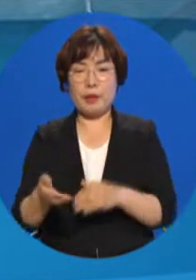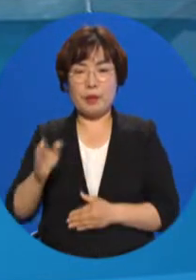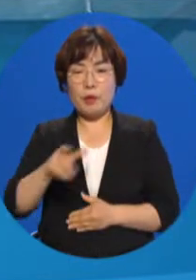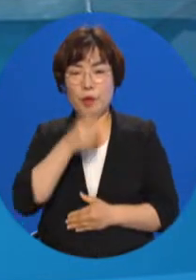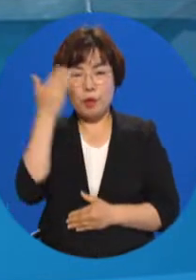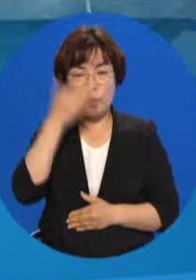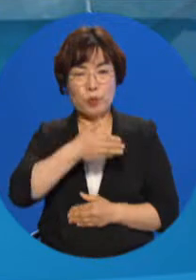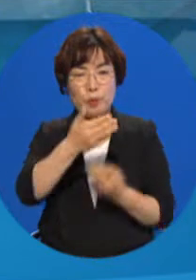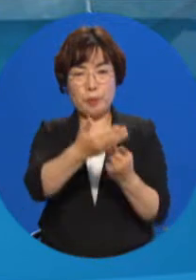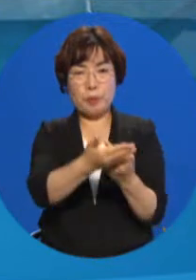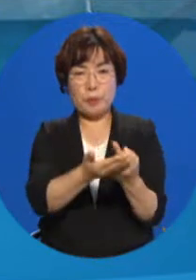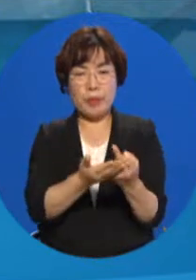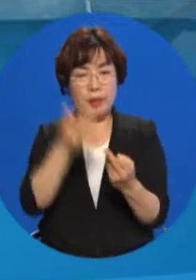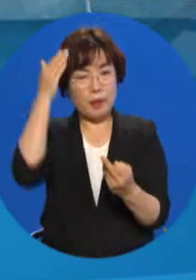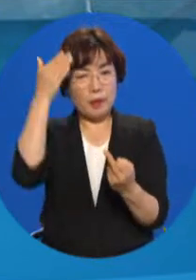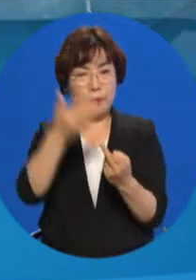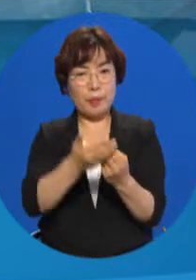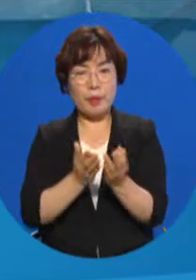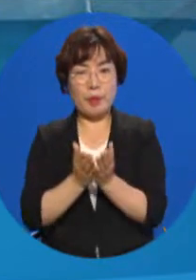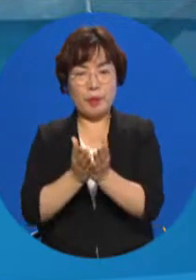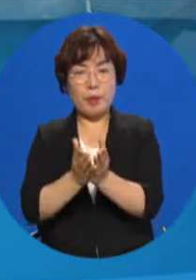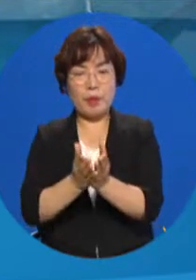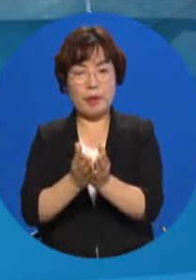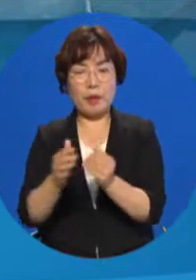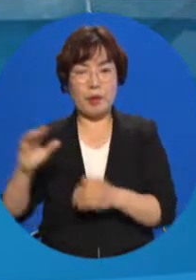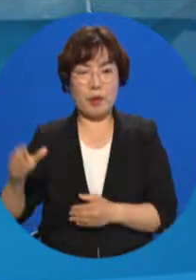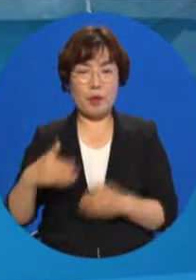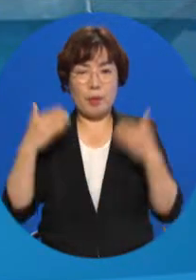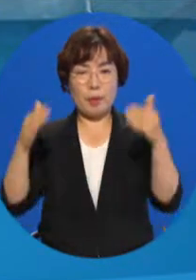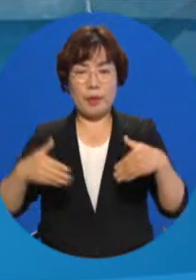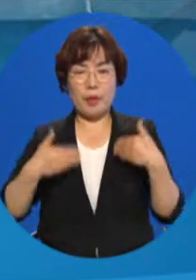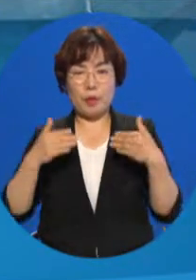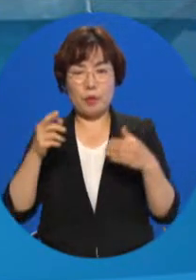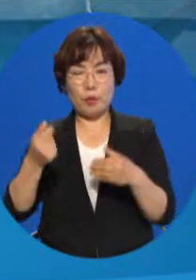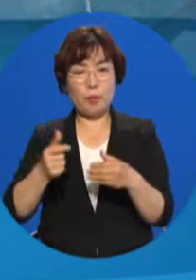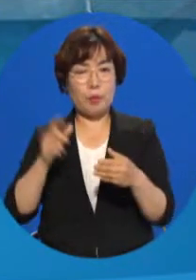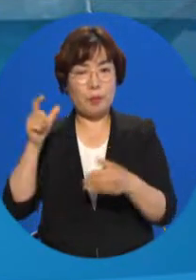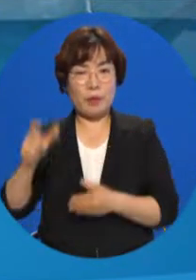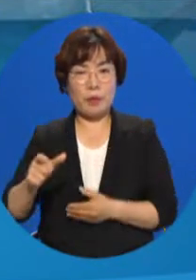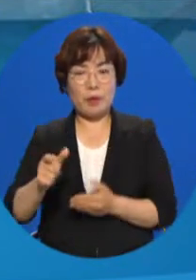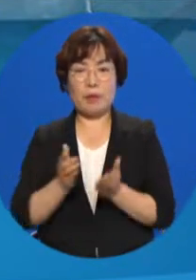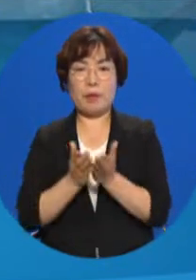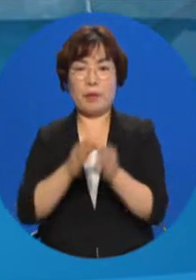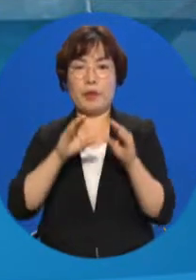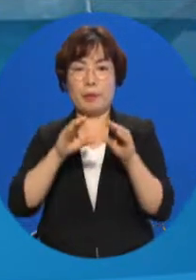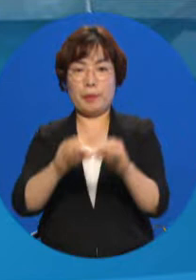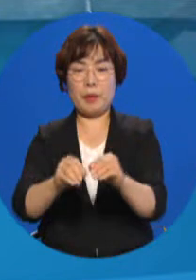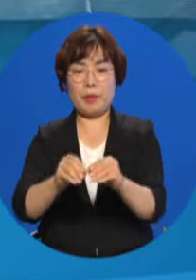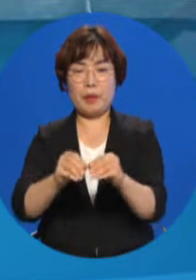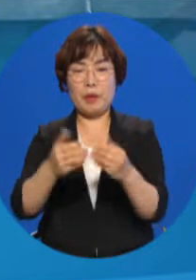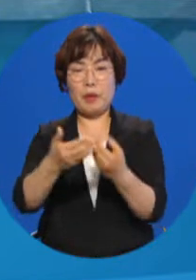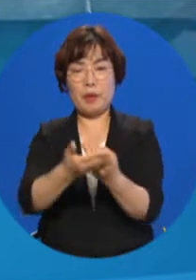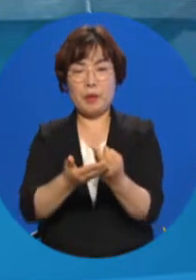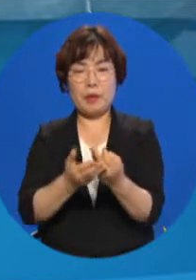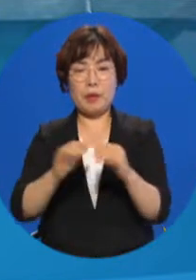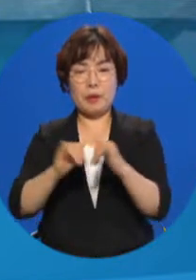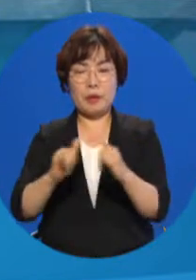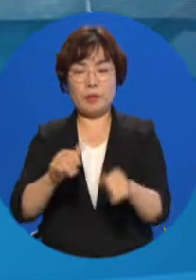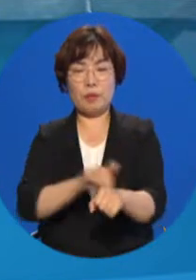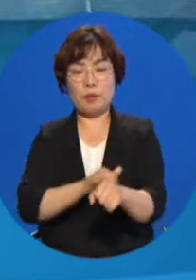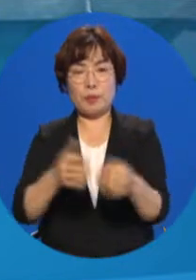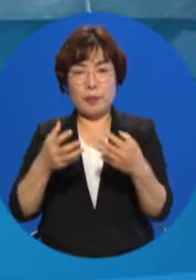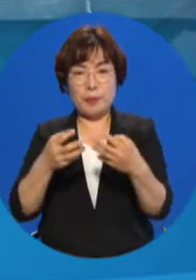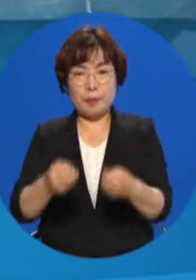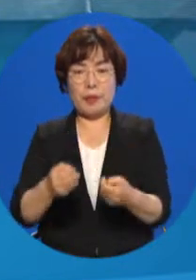여수와 거문도로로 가는 선박은 기상특보는 물론 파도와 바람이 조금만 강해도 운항이 중단돼 섬 주민들의 불편이 가중되고